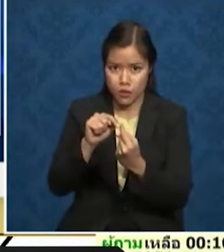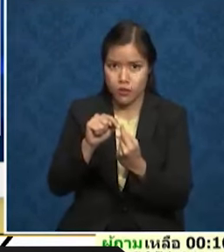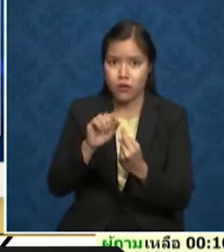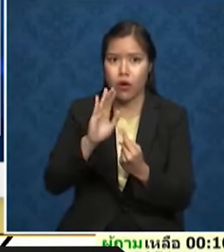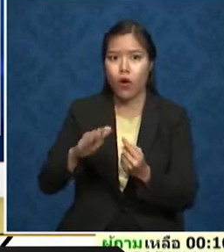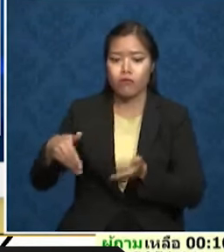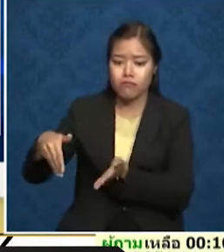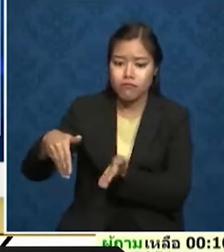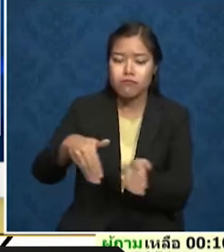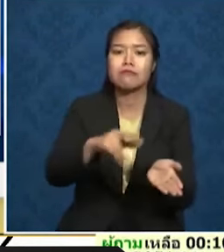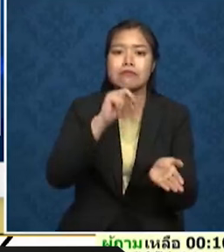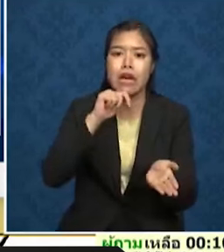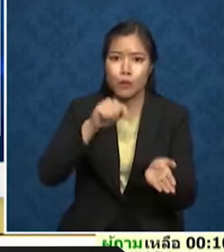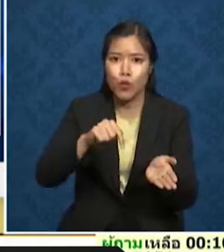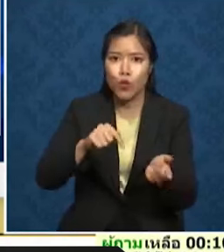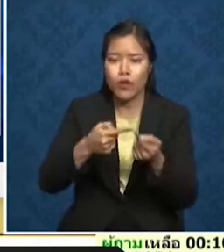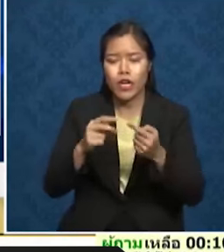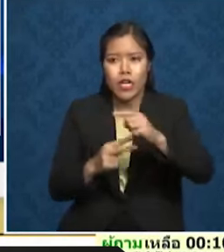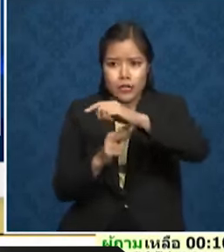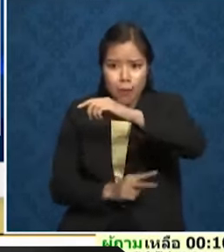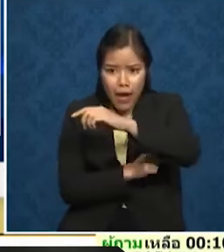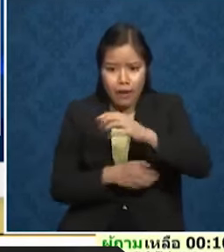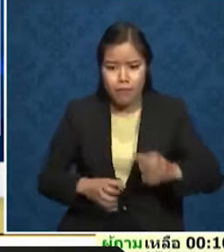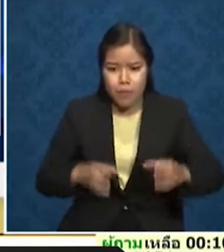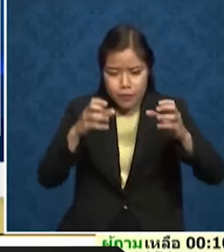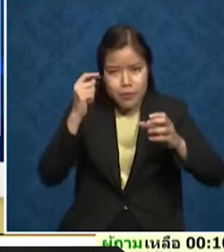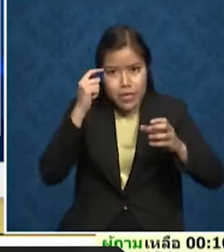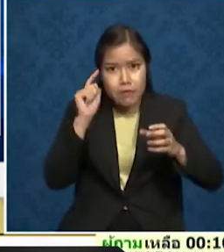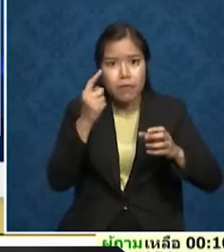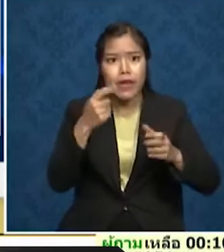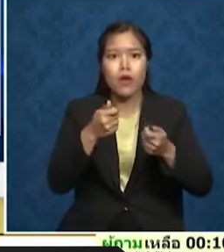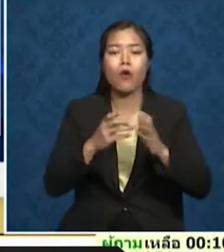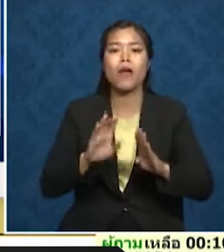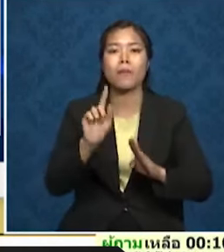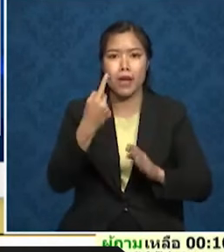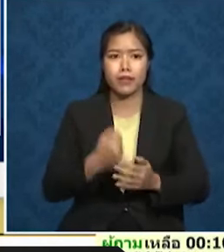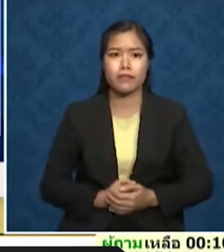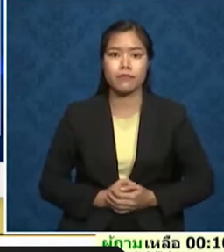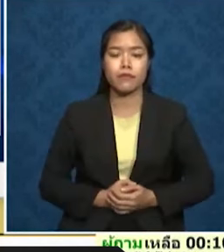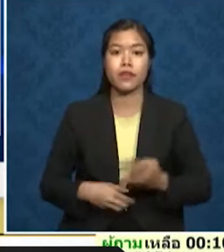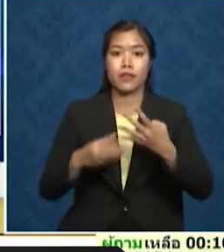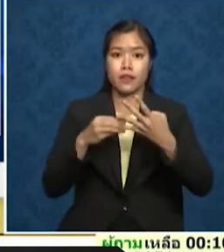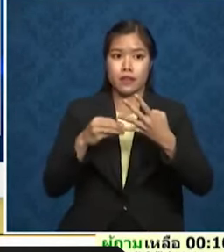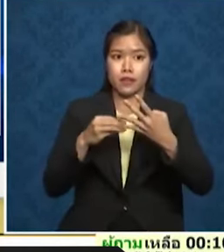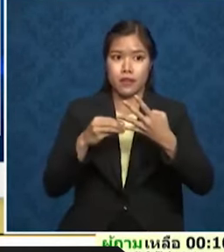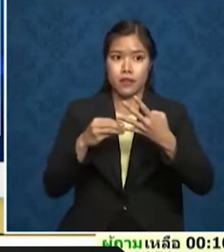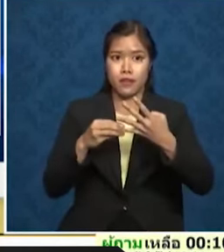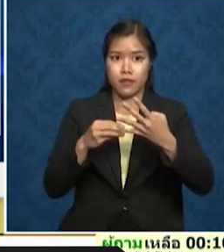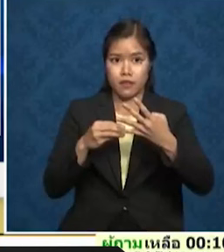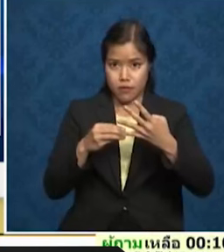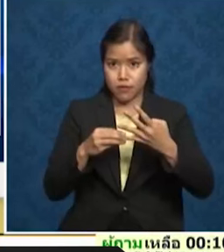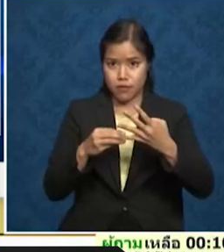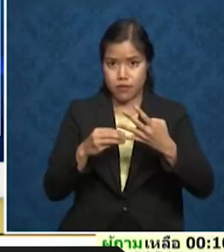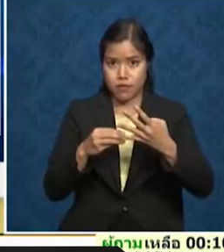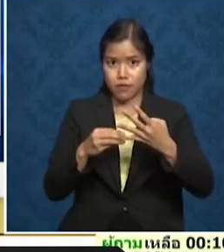และคงคลองน้ำเหล่านั้นไว้ค่ะในประเด็นที่4นะคะการปรับเปลี่ยนรูปแบบของการก่อสร้างทางเชื่อมการเดินทาง